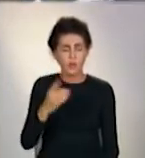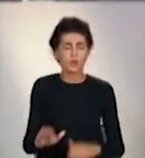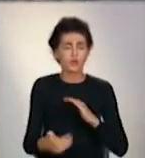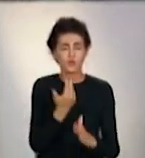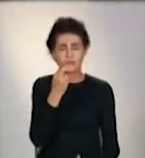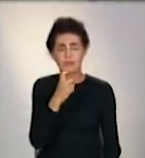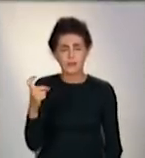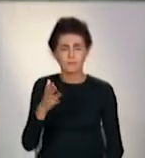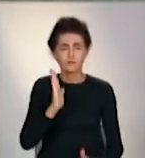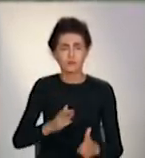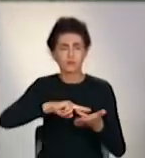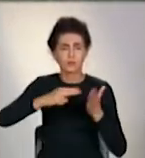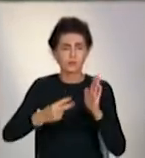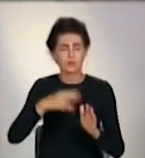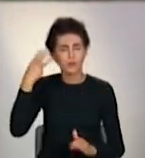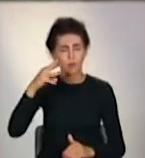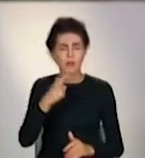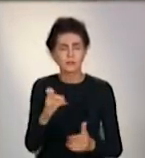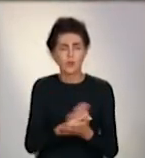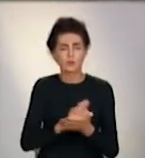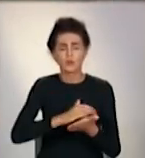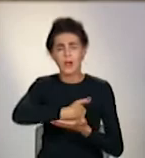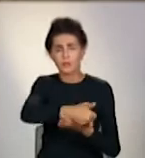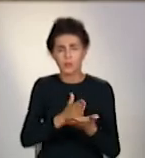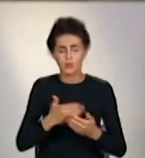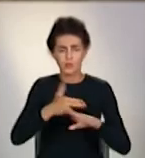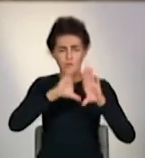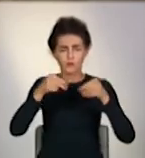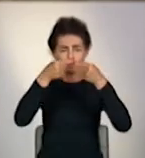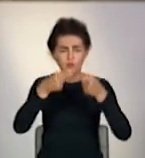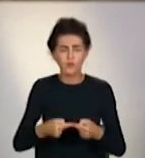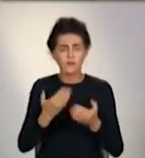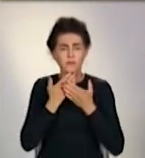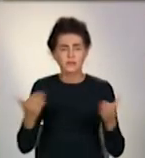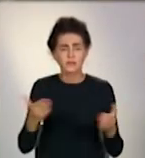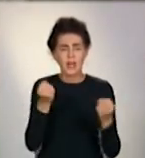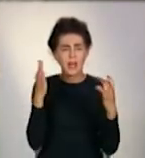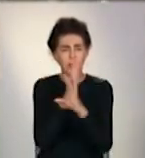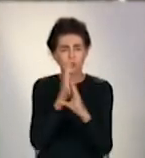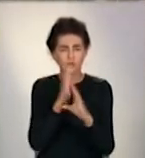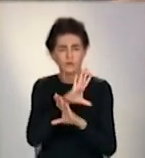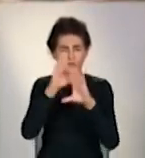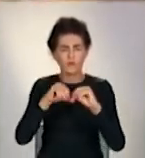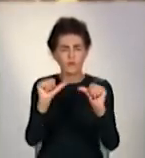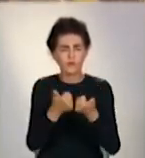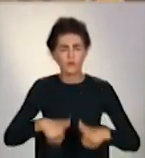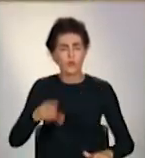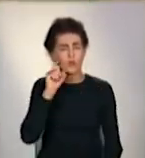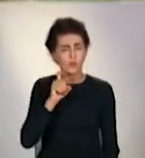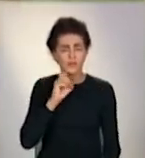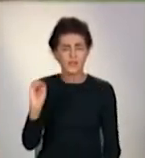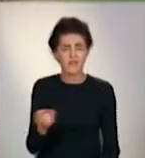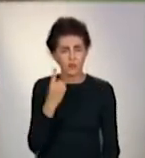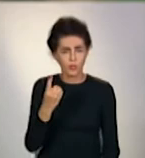цеху планують встановити сучасне газоочисне обладнання, що відповідає останнім екологічним стандартам України та